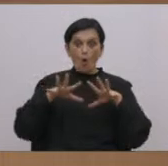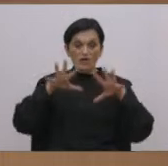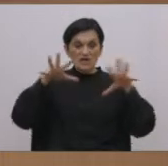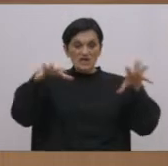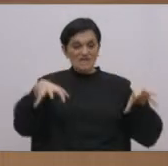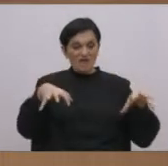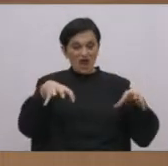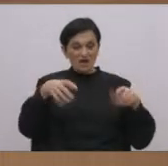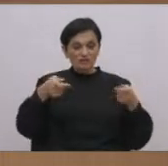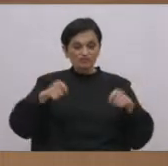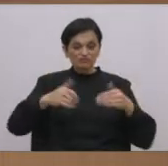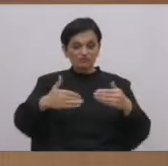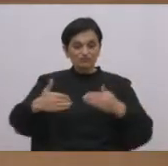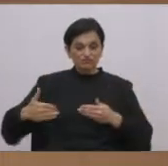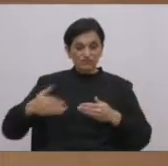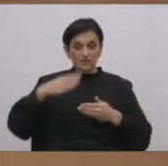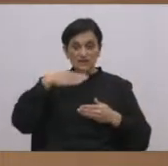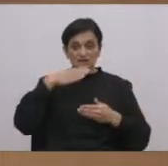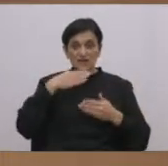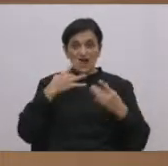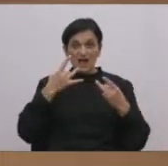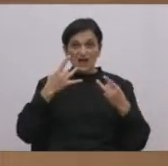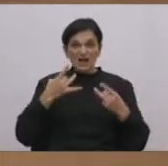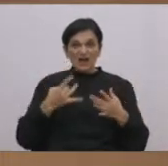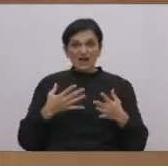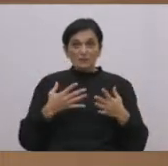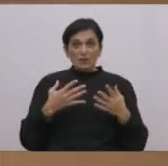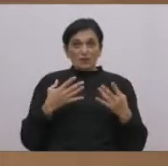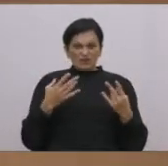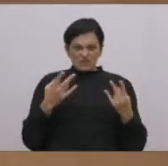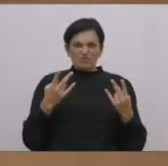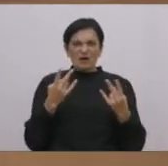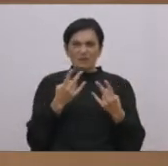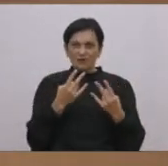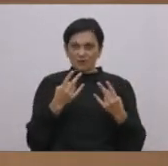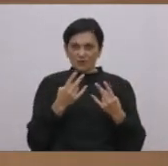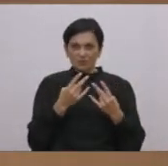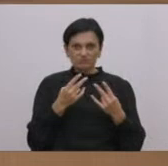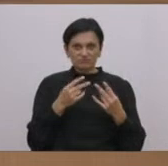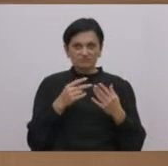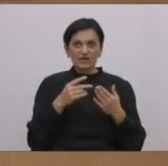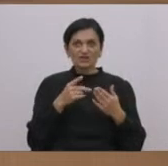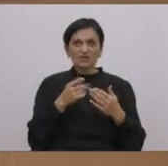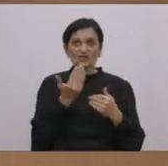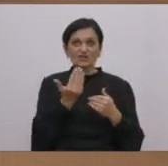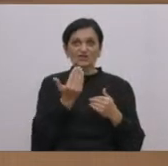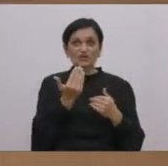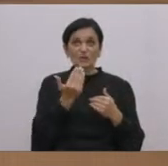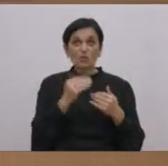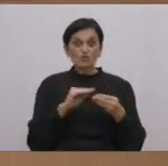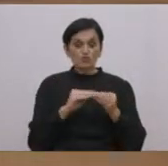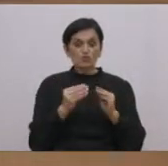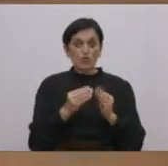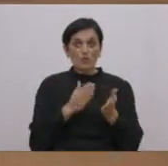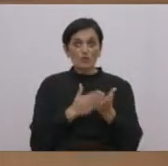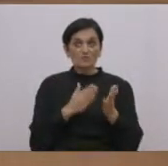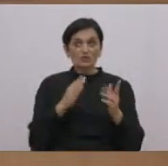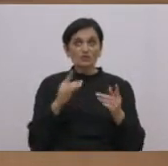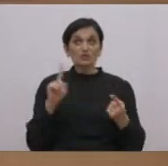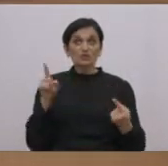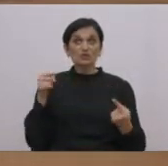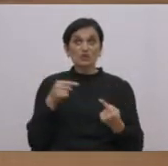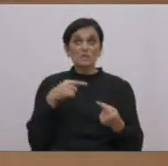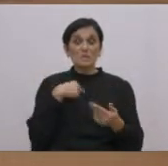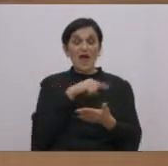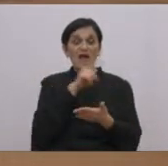აქვთ სარწყავი წყალი და ელემენტარული სარჩო საბადებლისთვის ჭირდებათ სარწყავი წყალი, აქაც მოგეხსენებათ ეს პრობლემა. შესაბამისად მე მაქვს